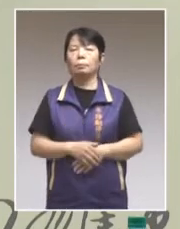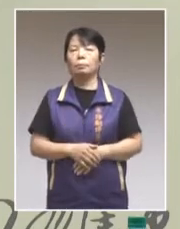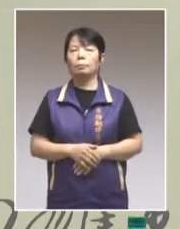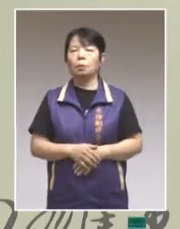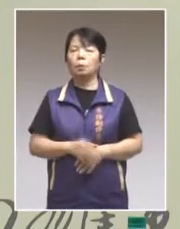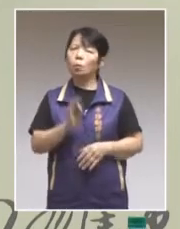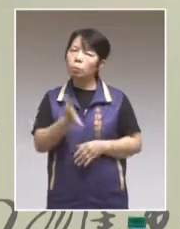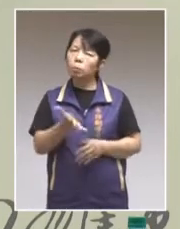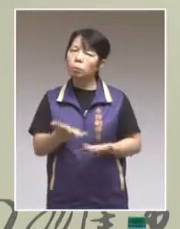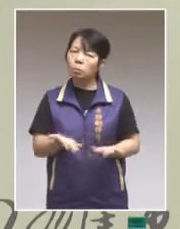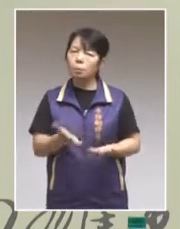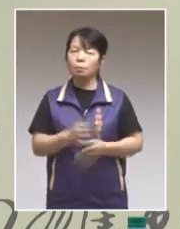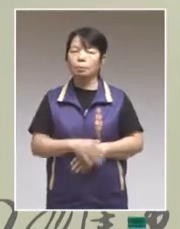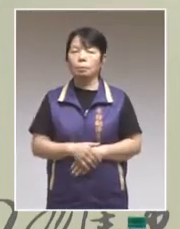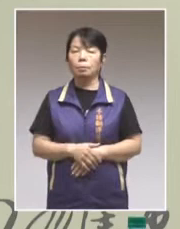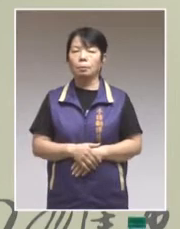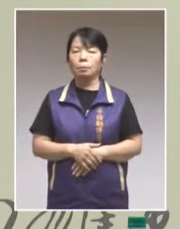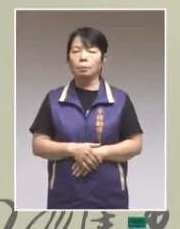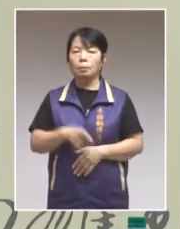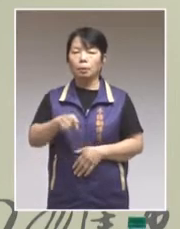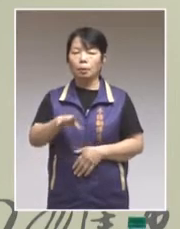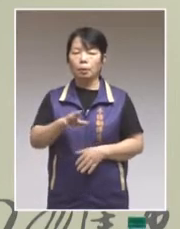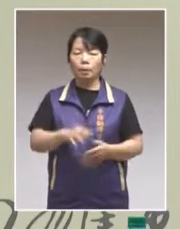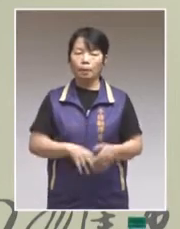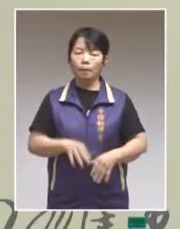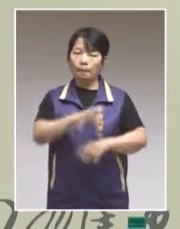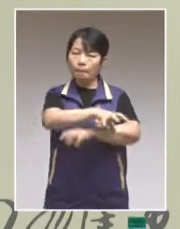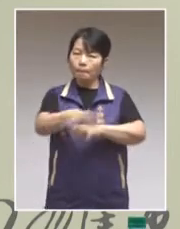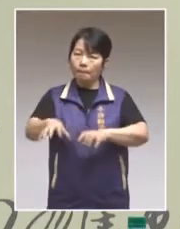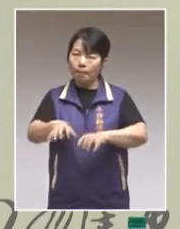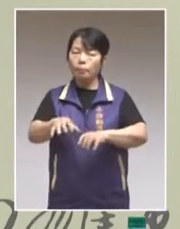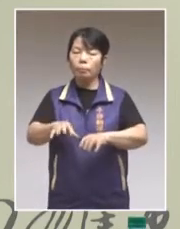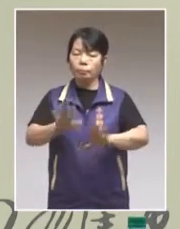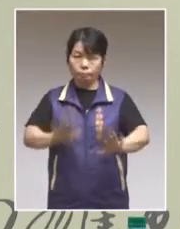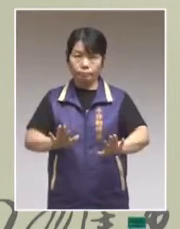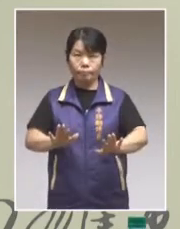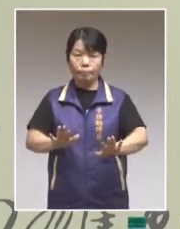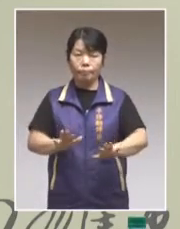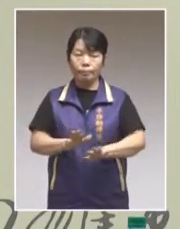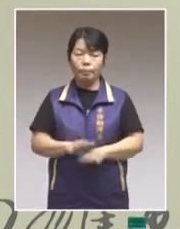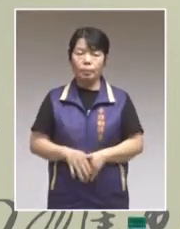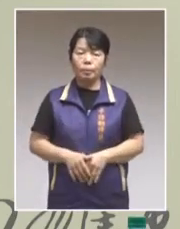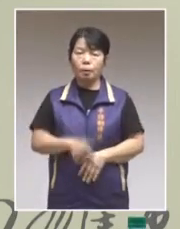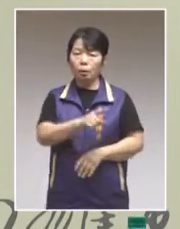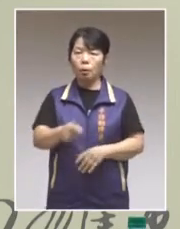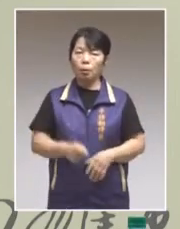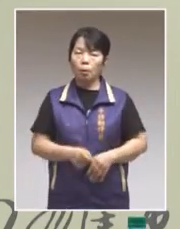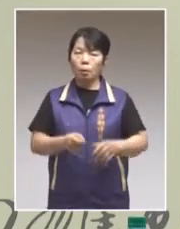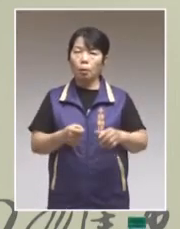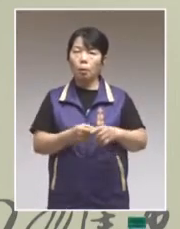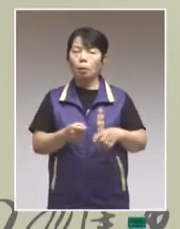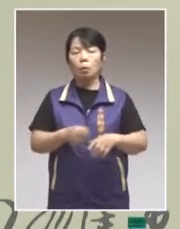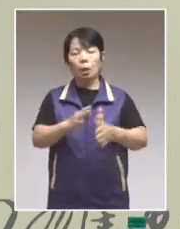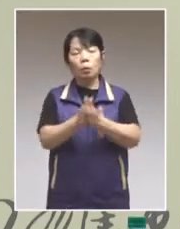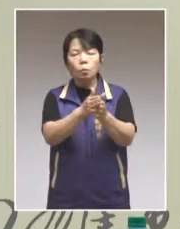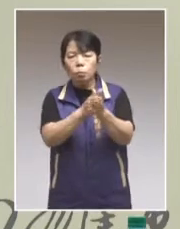那为什么会这样呢？因为其实在各县市在现在来看，大家其实在公共卫生的手段都差不多，对餐厅啊，对